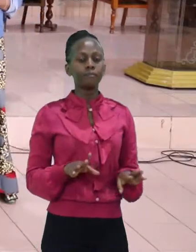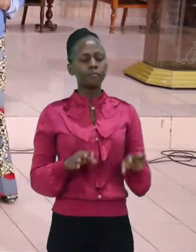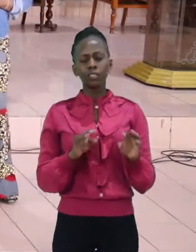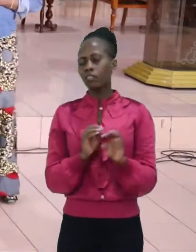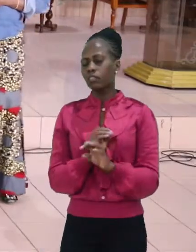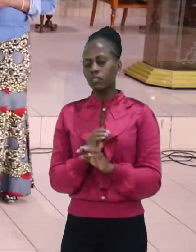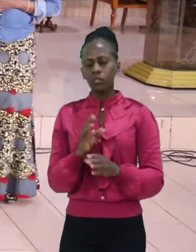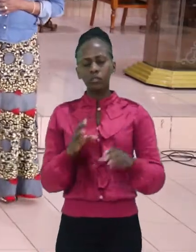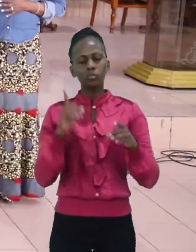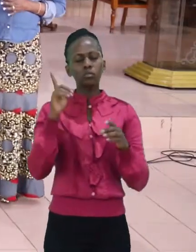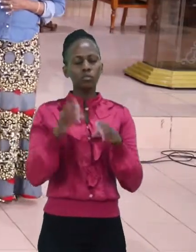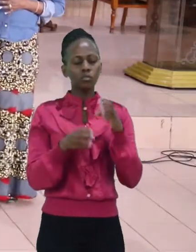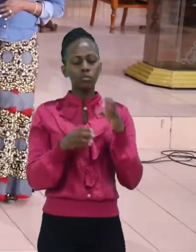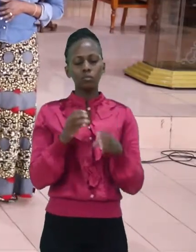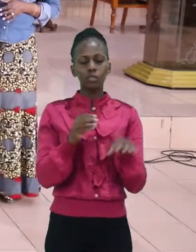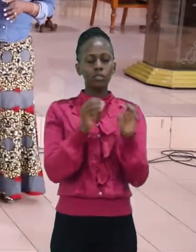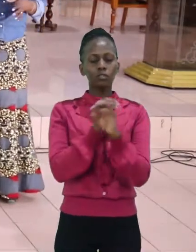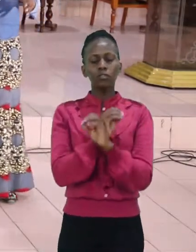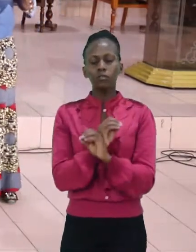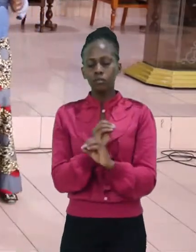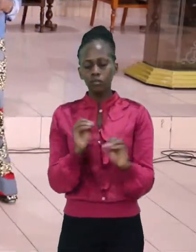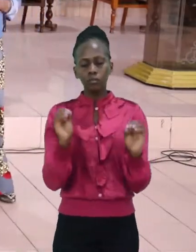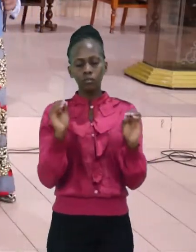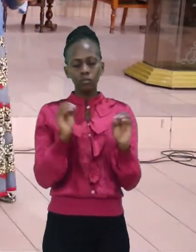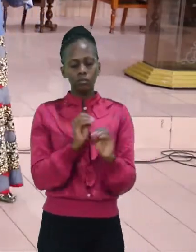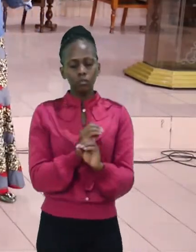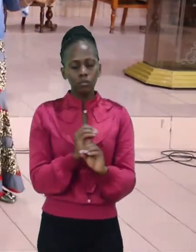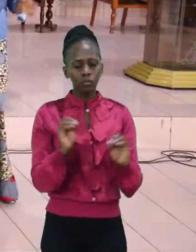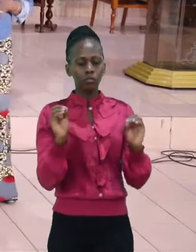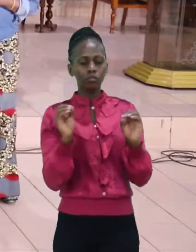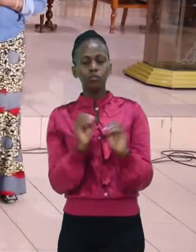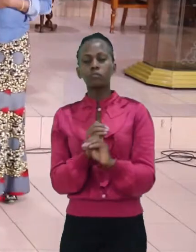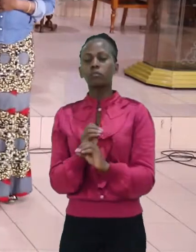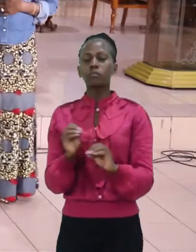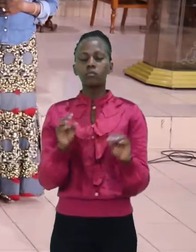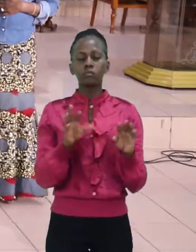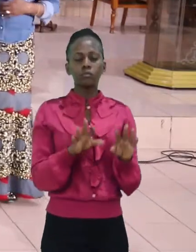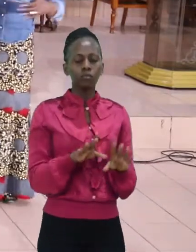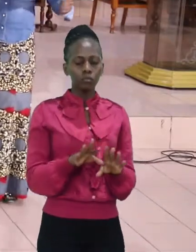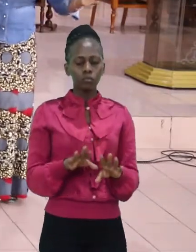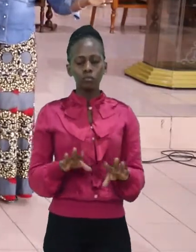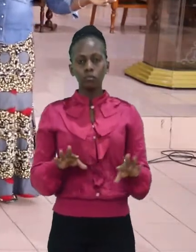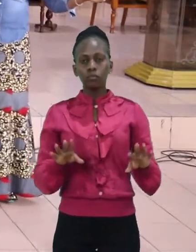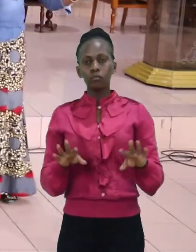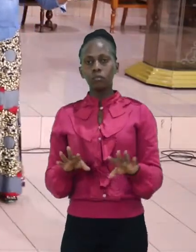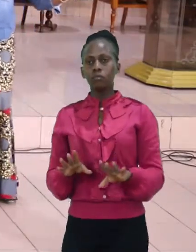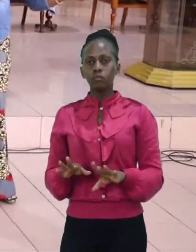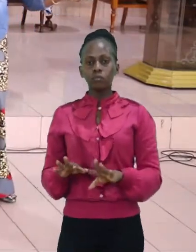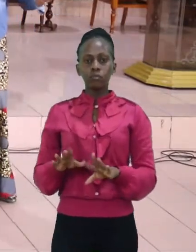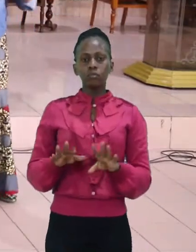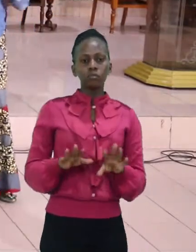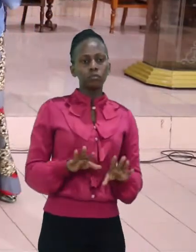kuishi na chochote katika jina la Yesu Kristo. Oh hallelujah. Hallelujah